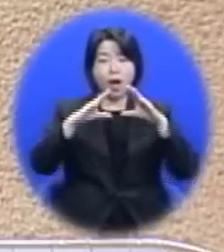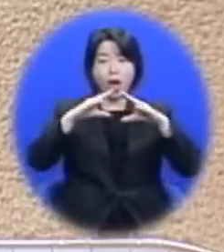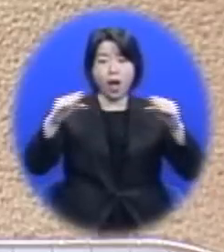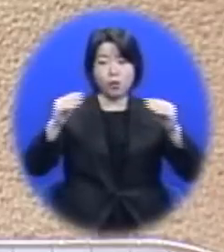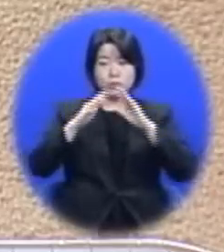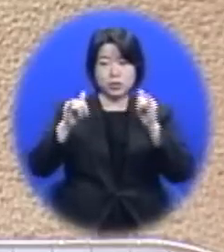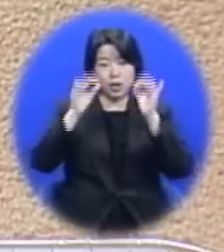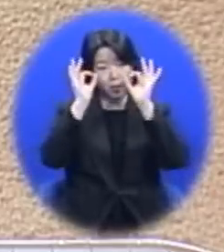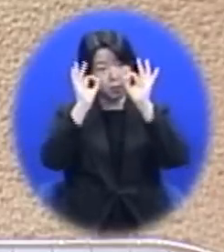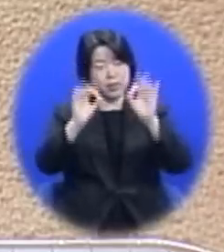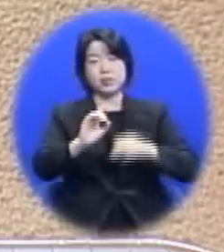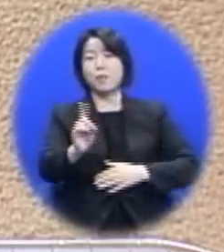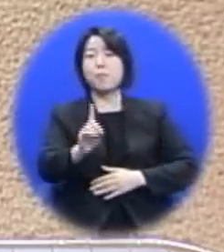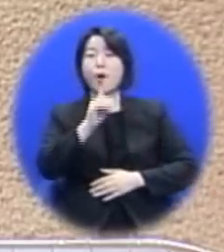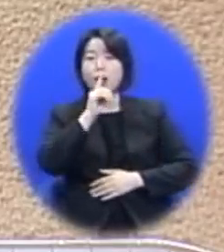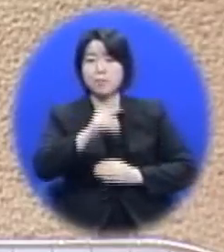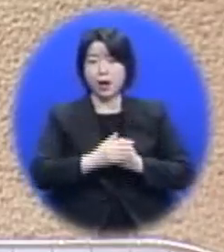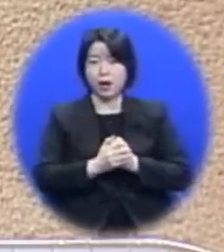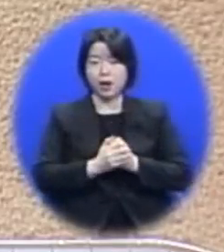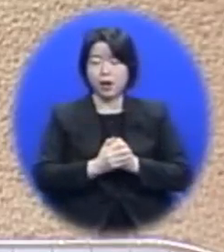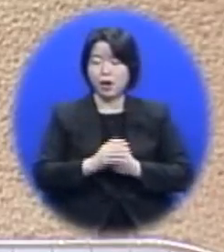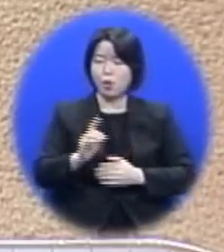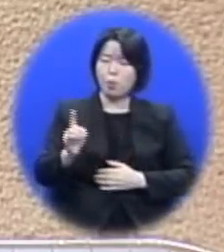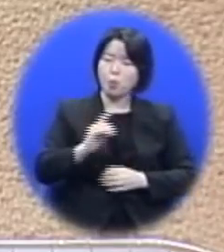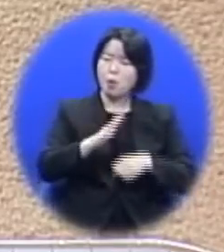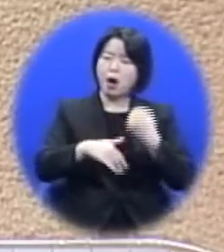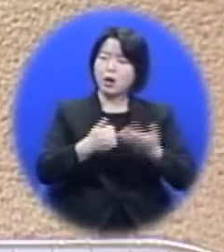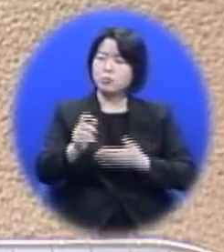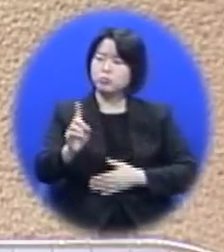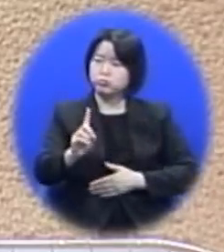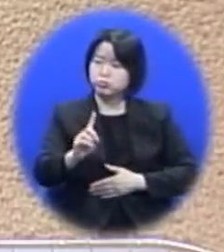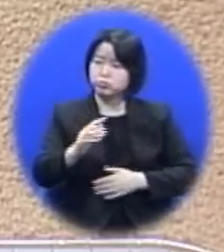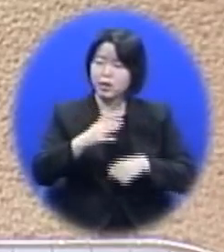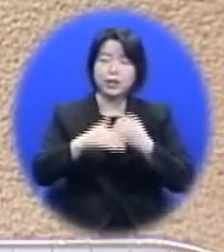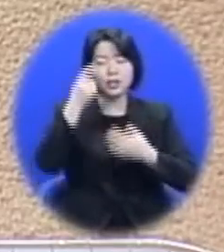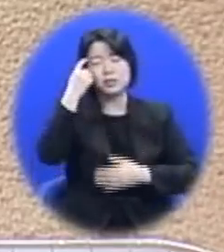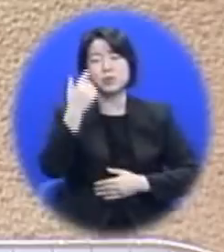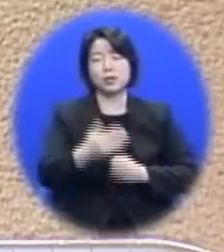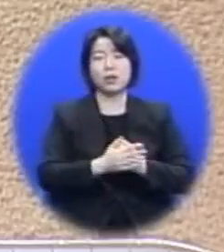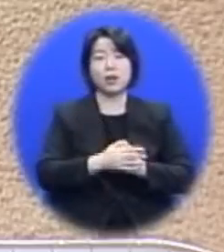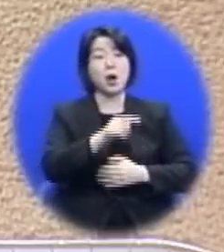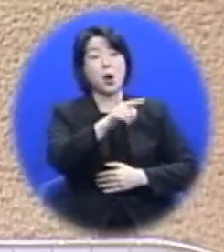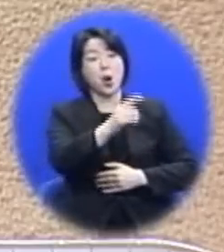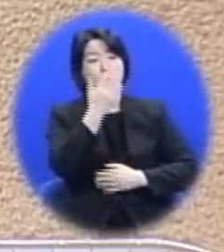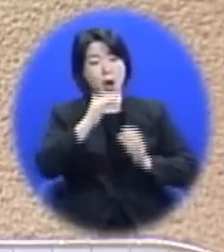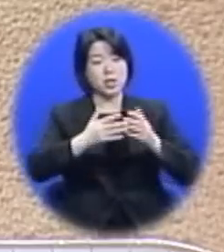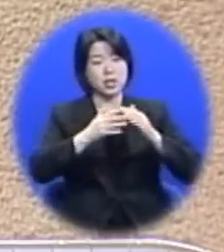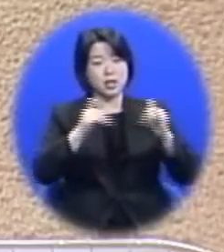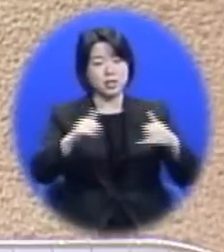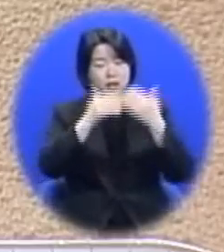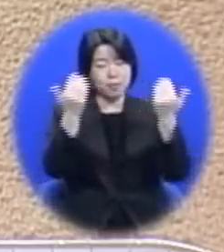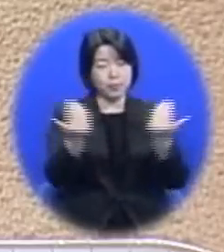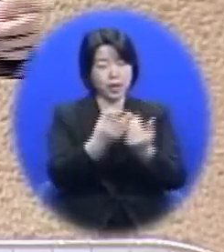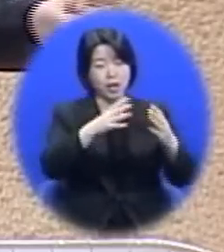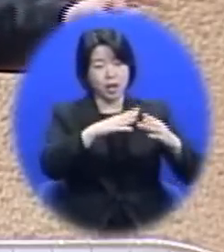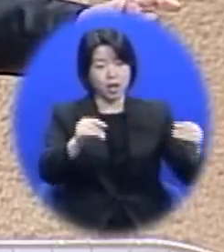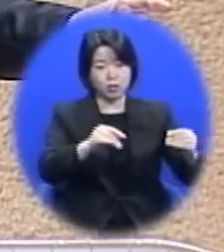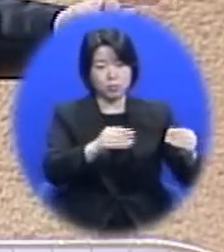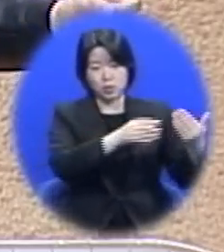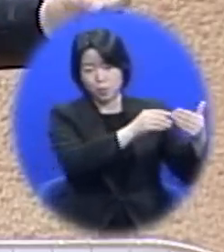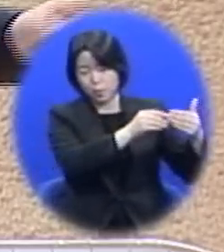그러겠습니까? 아니 도대체 하나님이 어떤 하나님이야? 아니 저 이스라엘 백성들 다 애굽에서